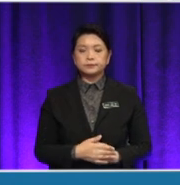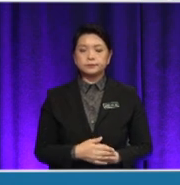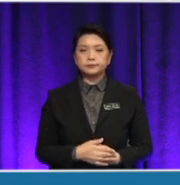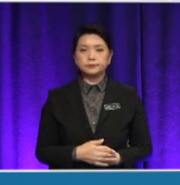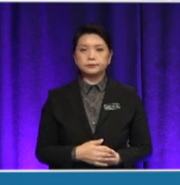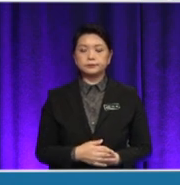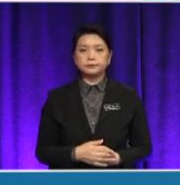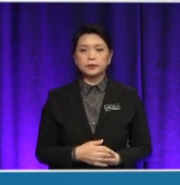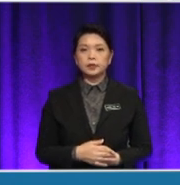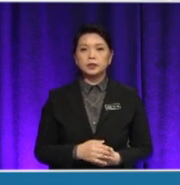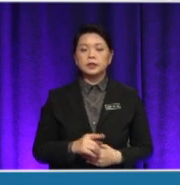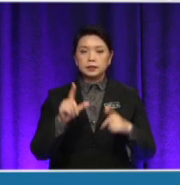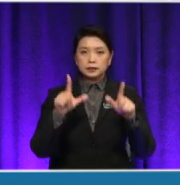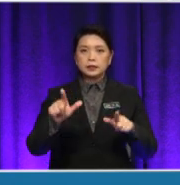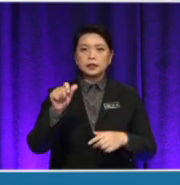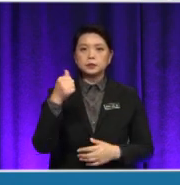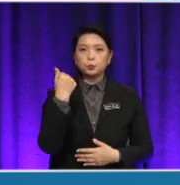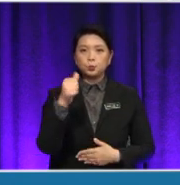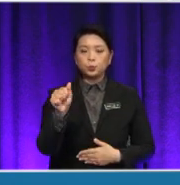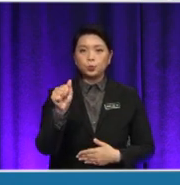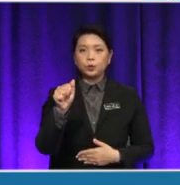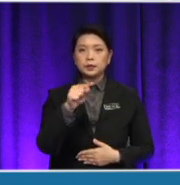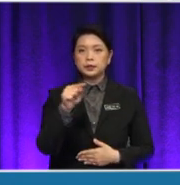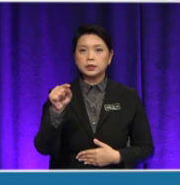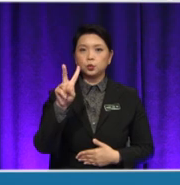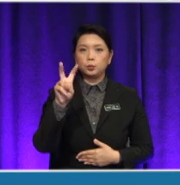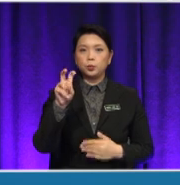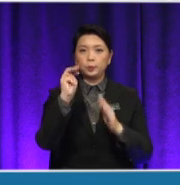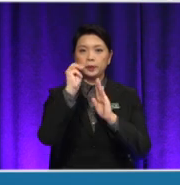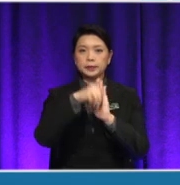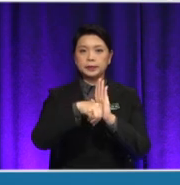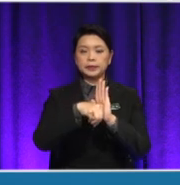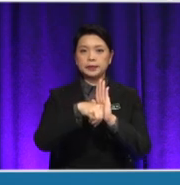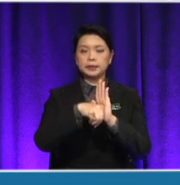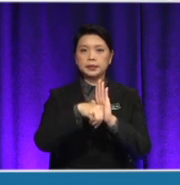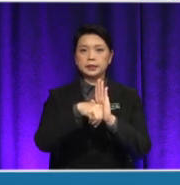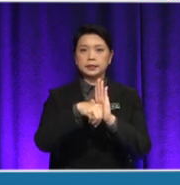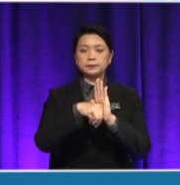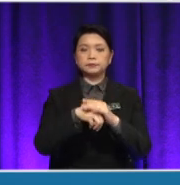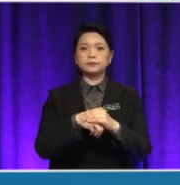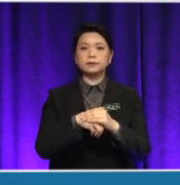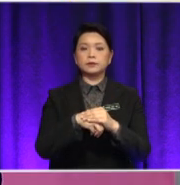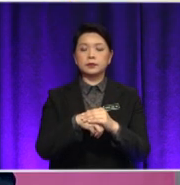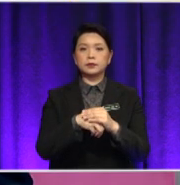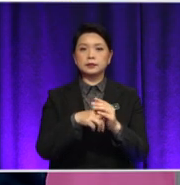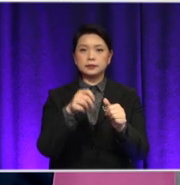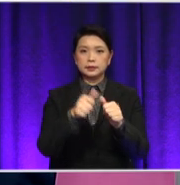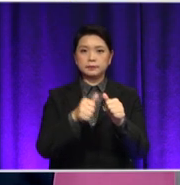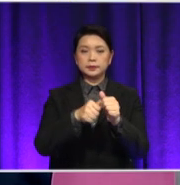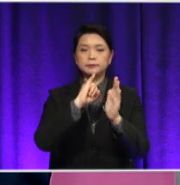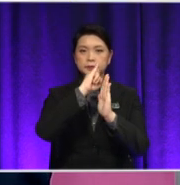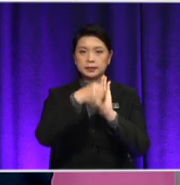antara 10 hingga 20 minit setiap jam selama 24 jam. Maksudnya dalam satu hari